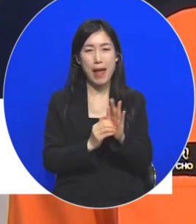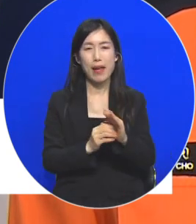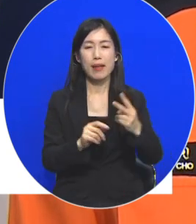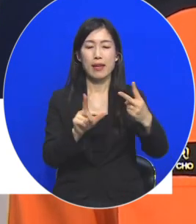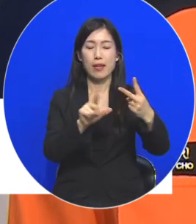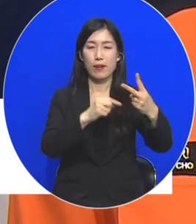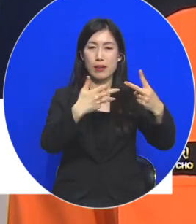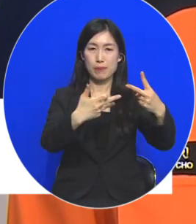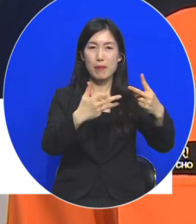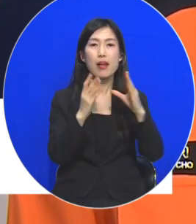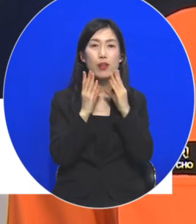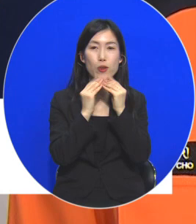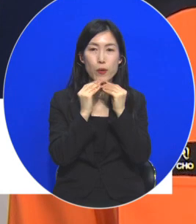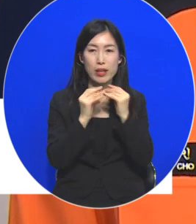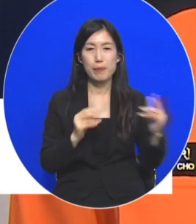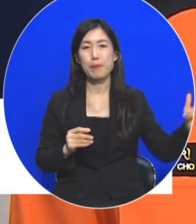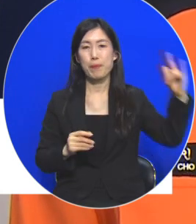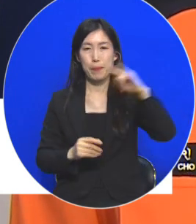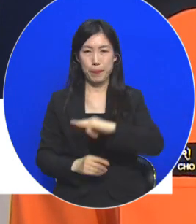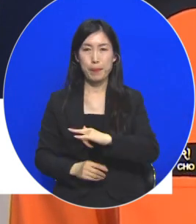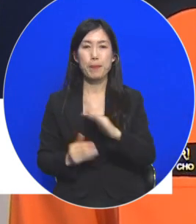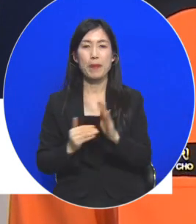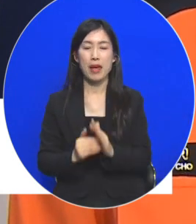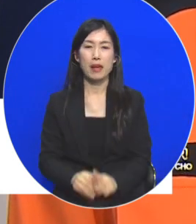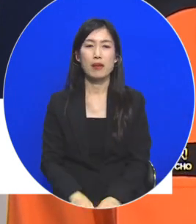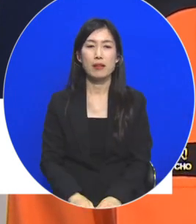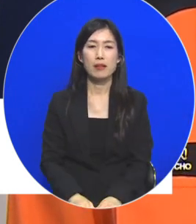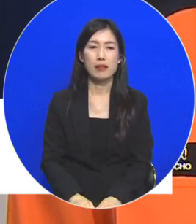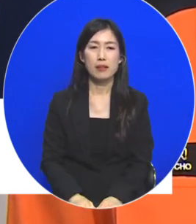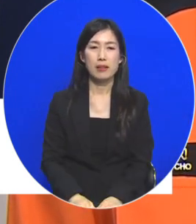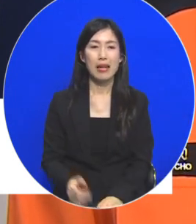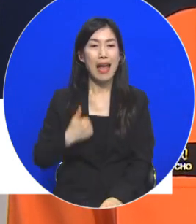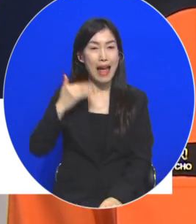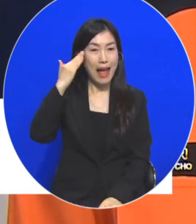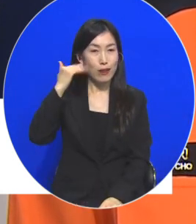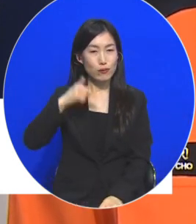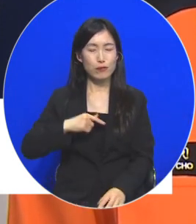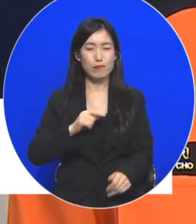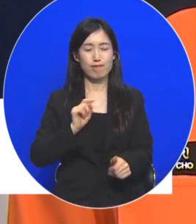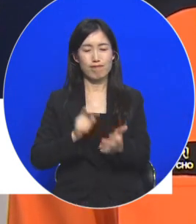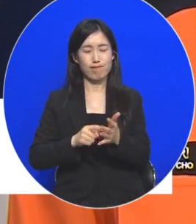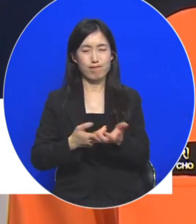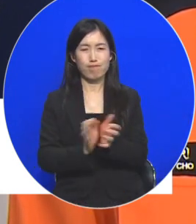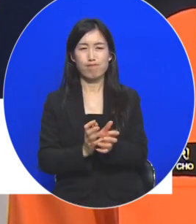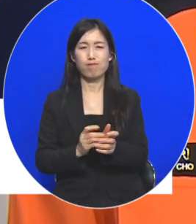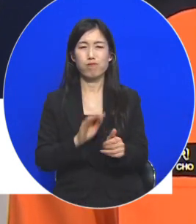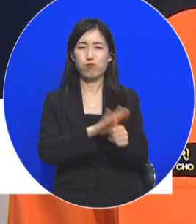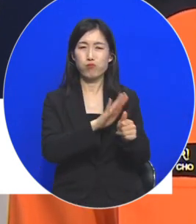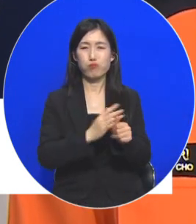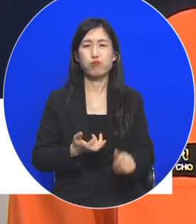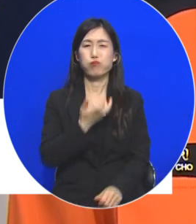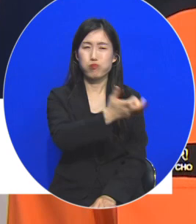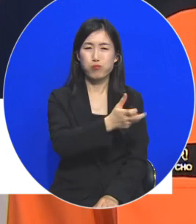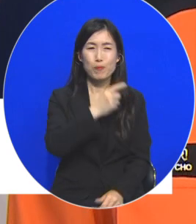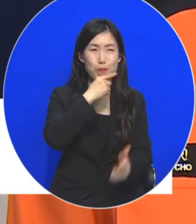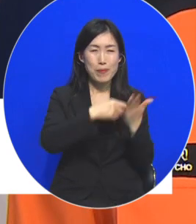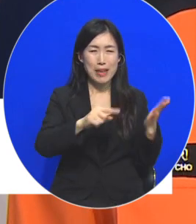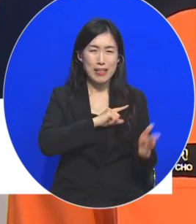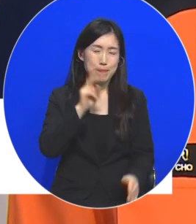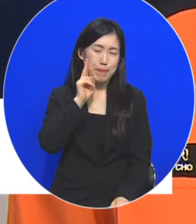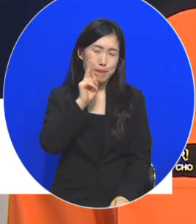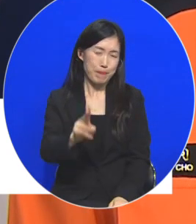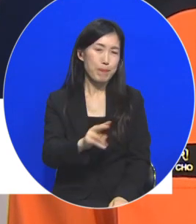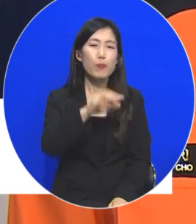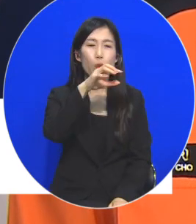2월 18일 토요일 귀국하였습니다. 대한민국 해외 긴급구호대는 피해가 가장 극심한 지역 중